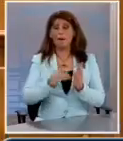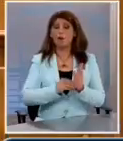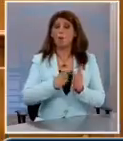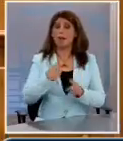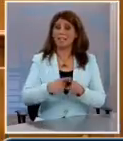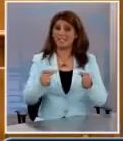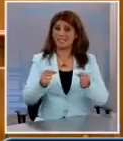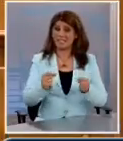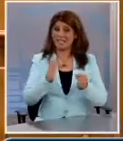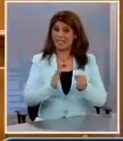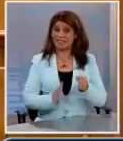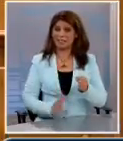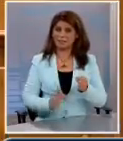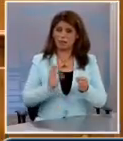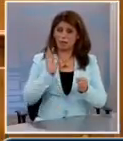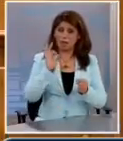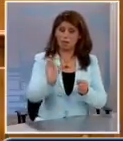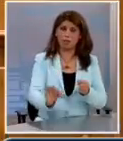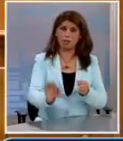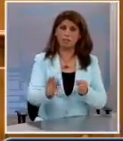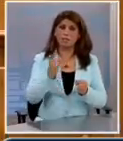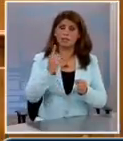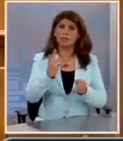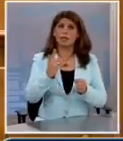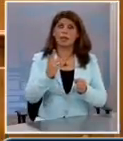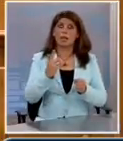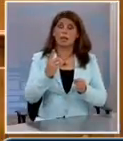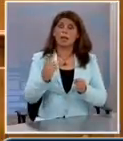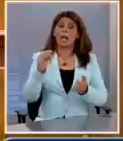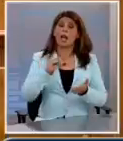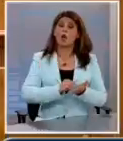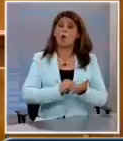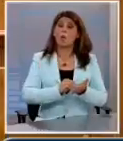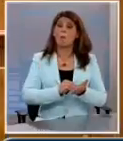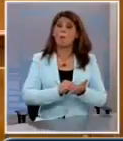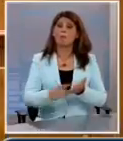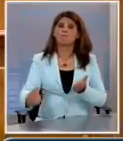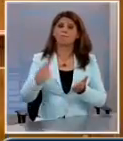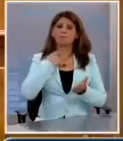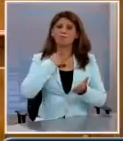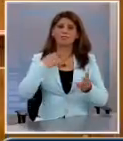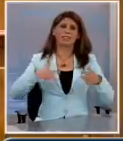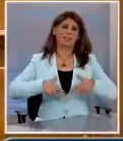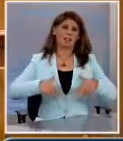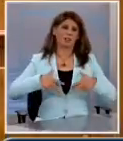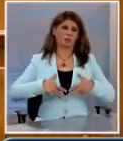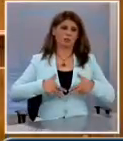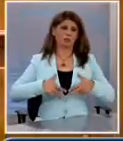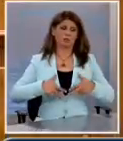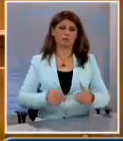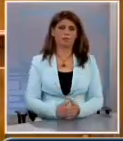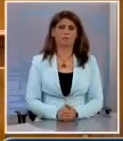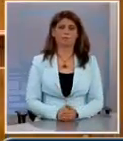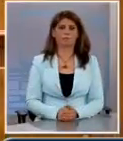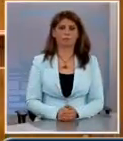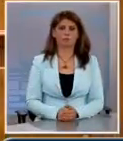κρίση θα οδηγήσει σε ένα ακόμα, προσέξτε τη φράση, αποτυχημένο κράτος, fail state στα